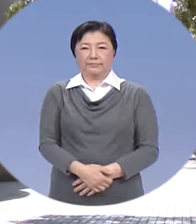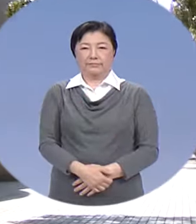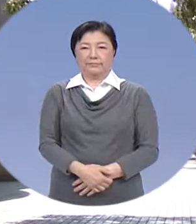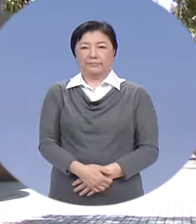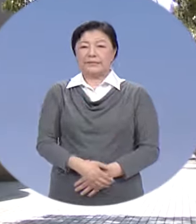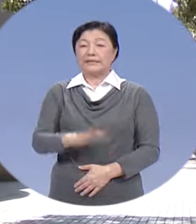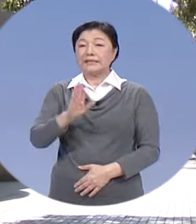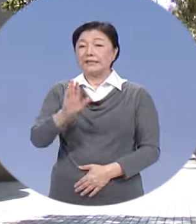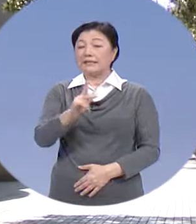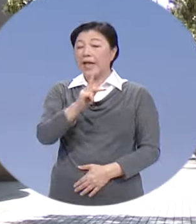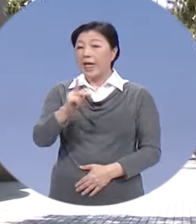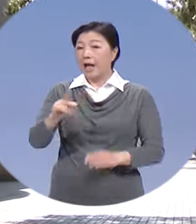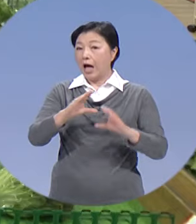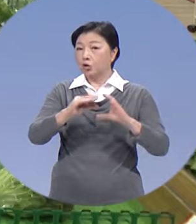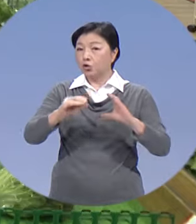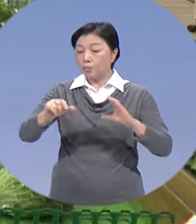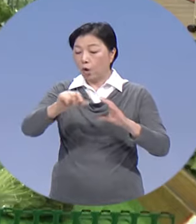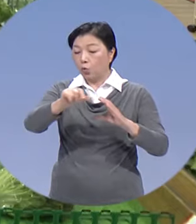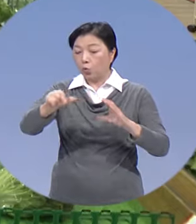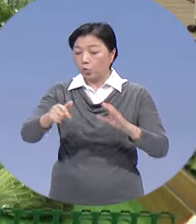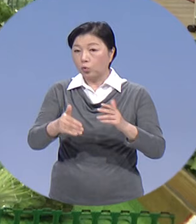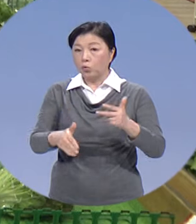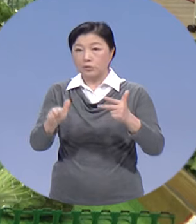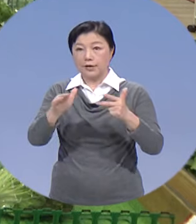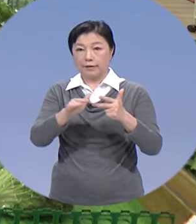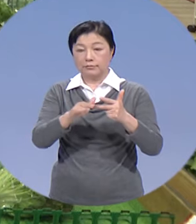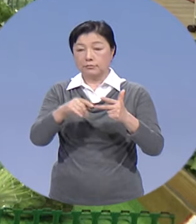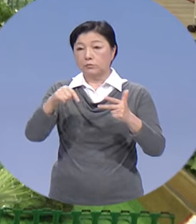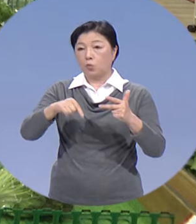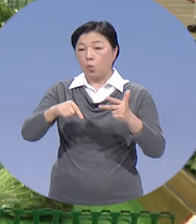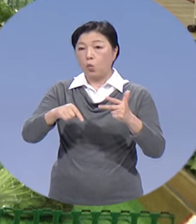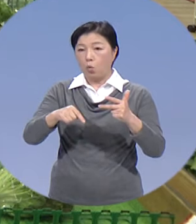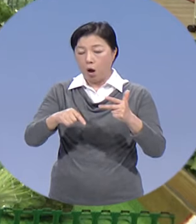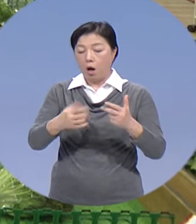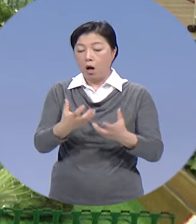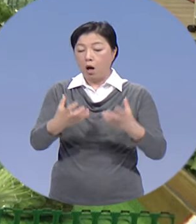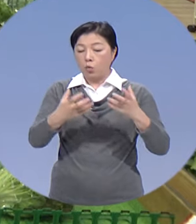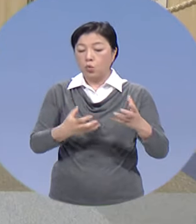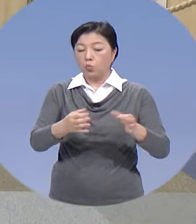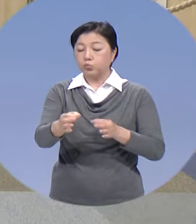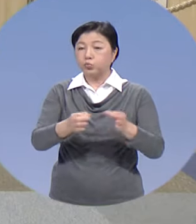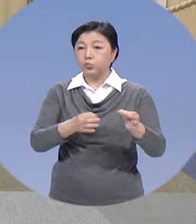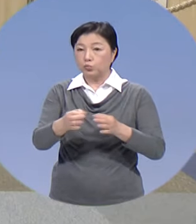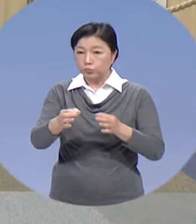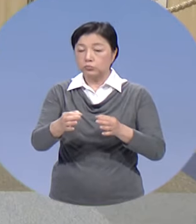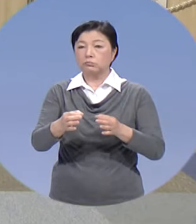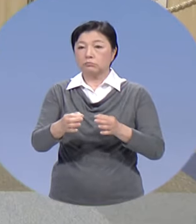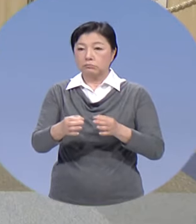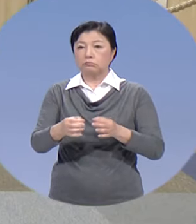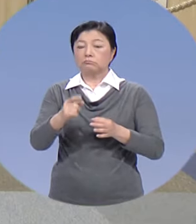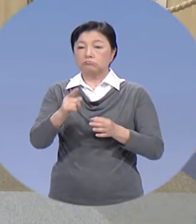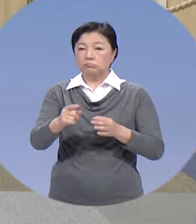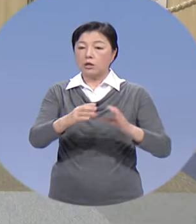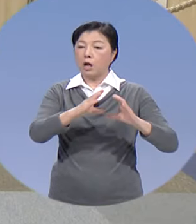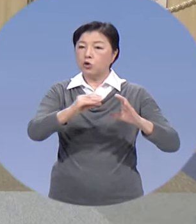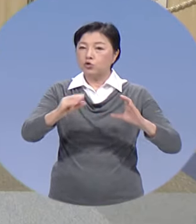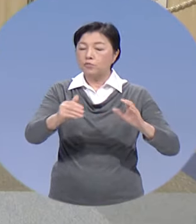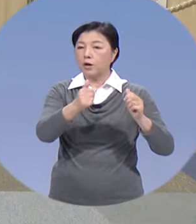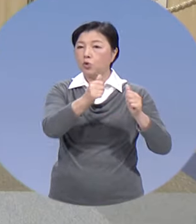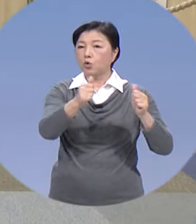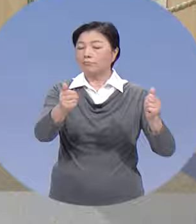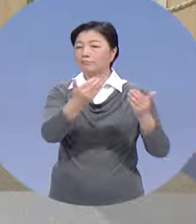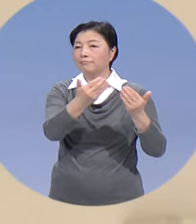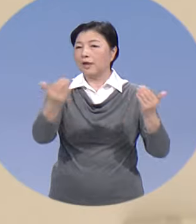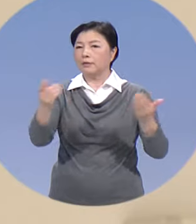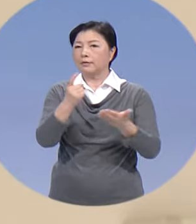手賀沼のほとりにあるこちらの施設、ここは農産物の直売所があったり、手賀沼に関する展示があるだけでな